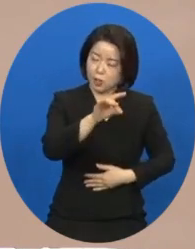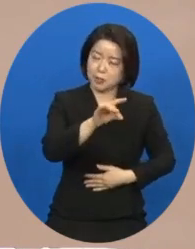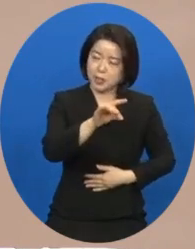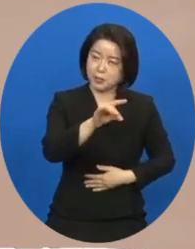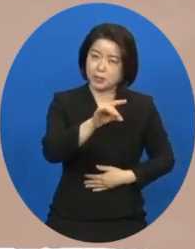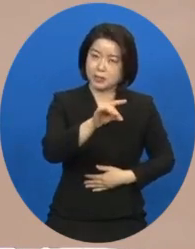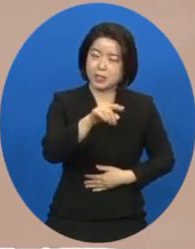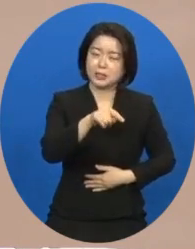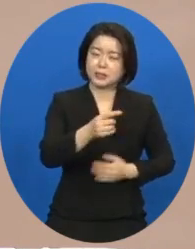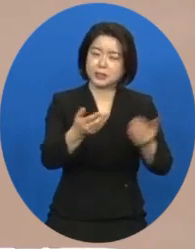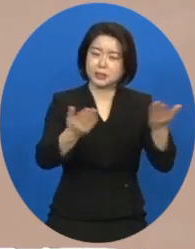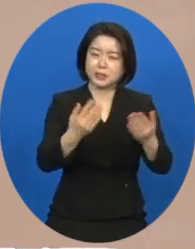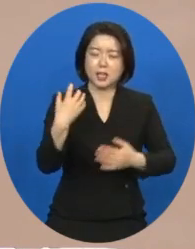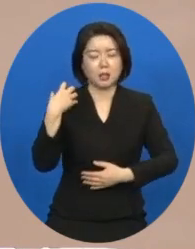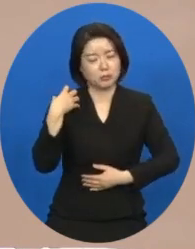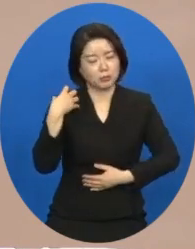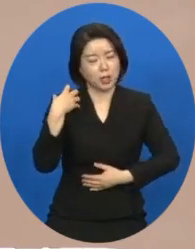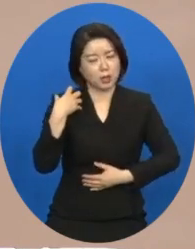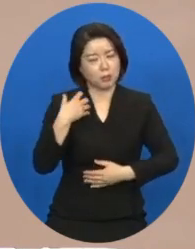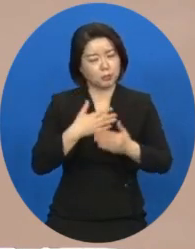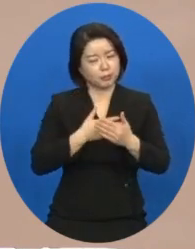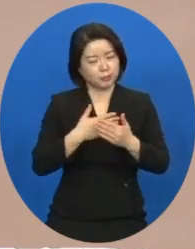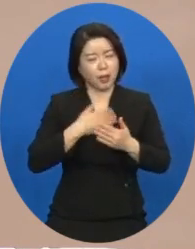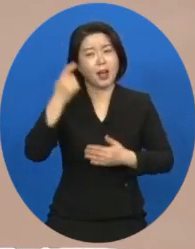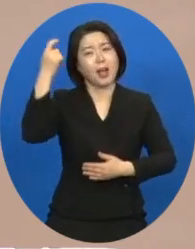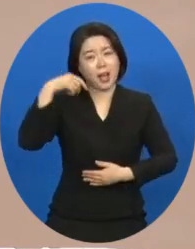그 일이 부담스럽고 두렵게 느껴집니다.